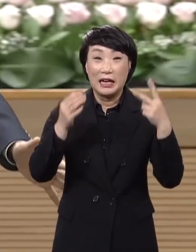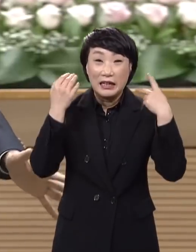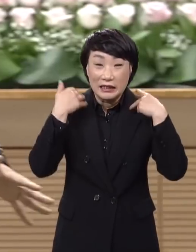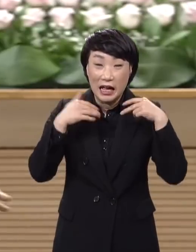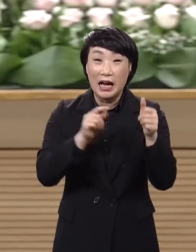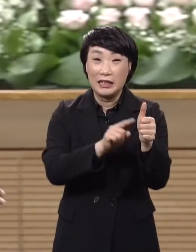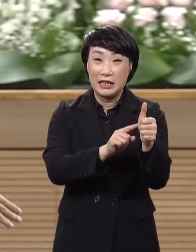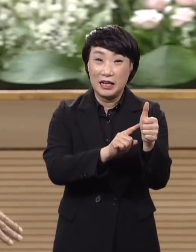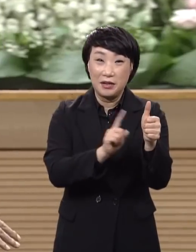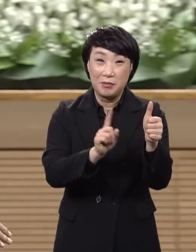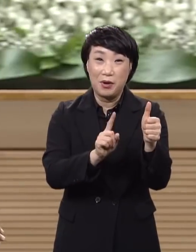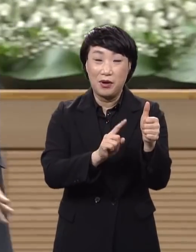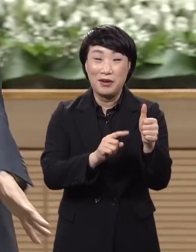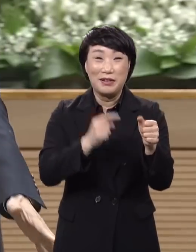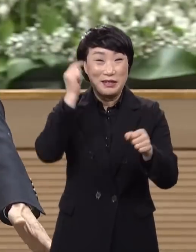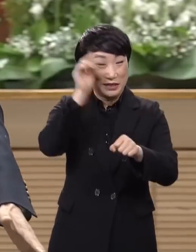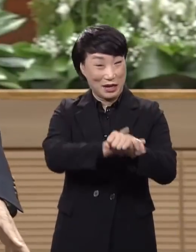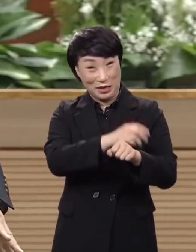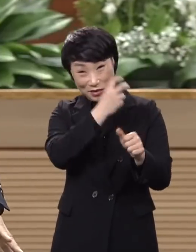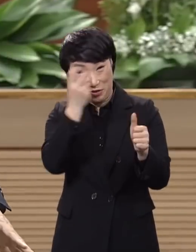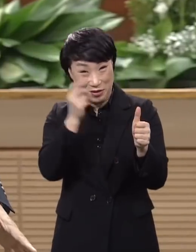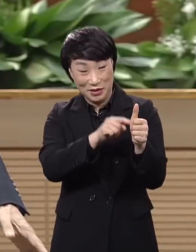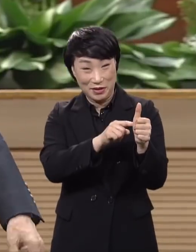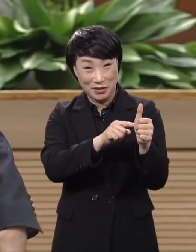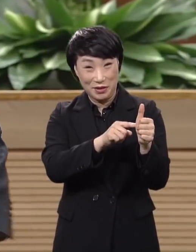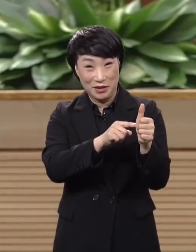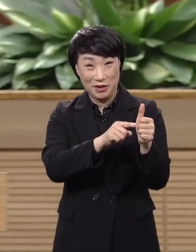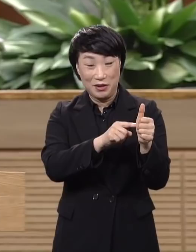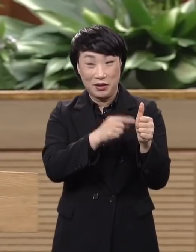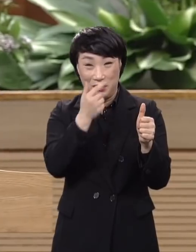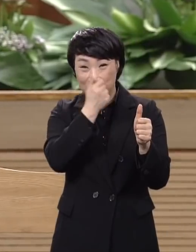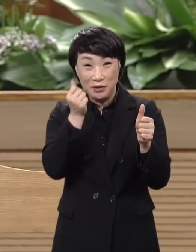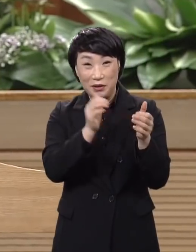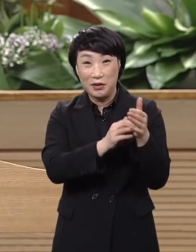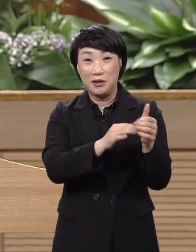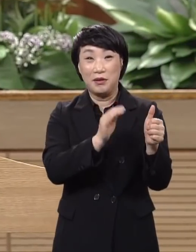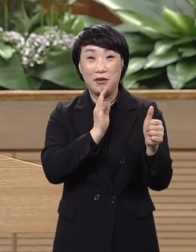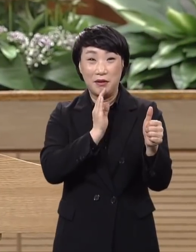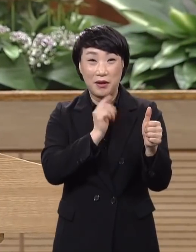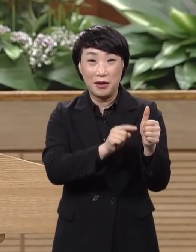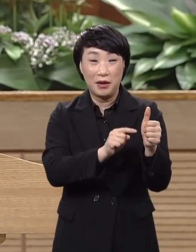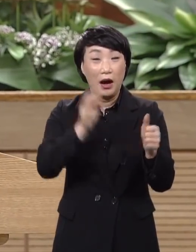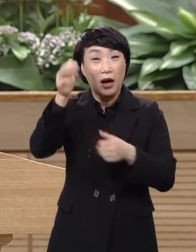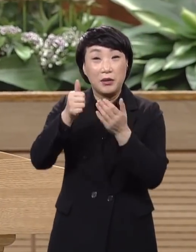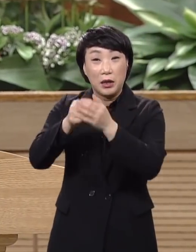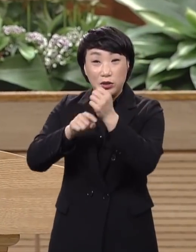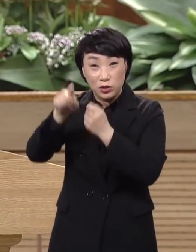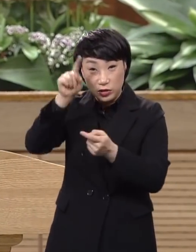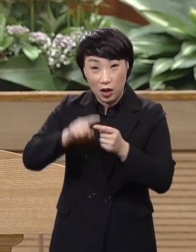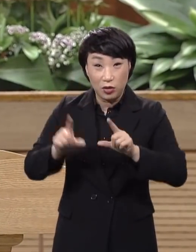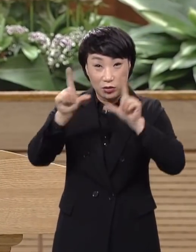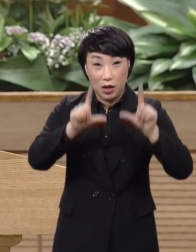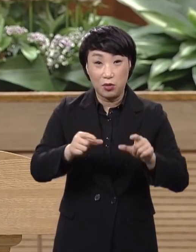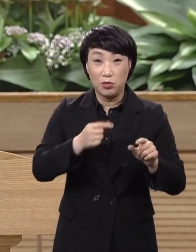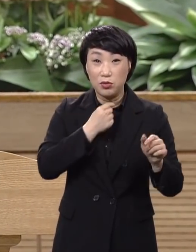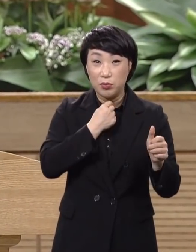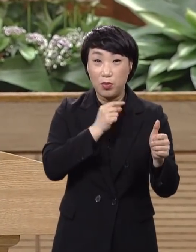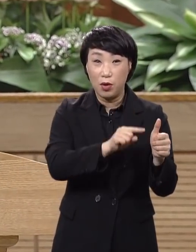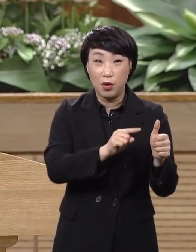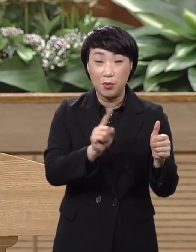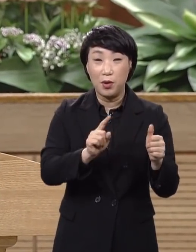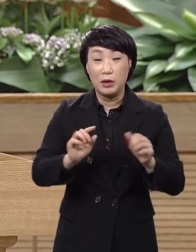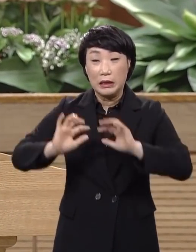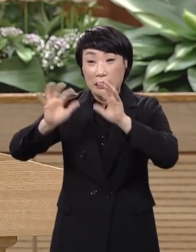다니엘이 지혜가 뛰어나고 총명이 뛰어난데 하나님의 뜻대로 살려니